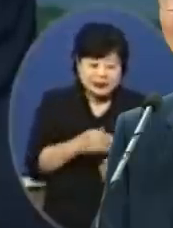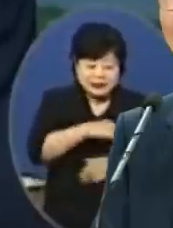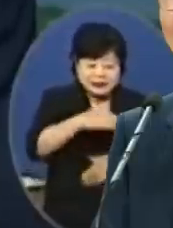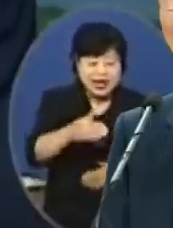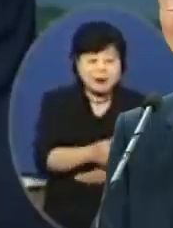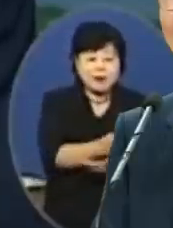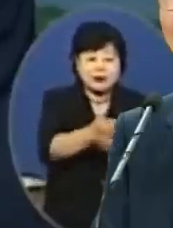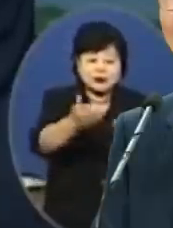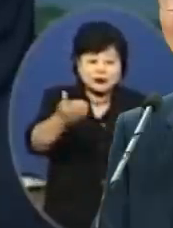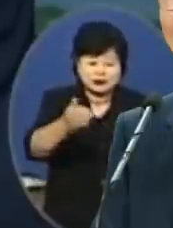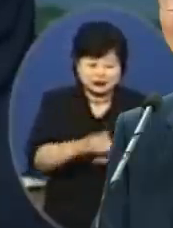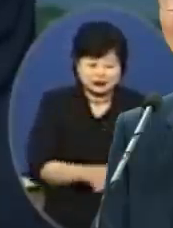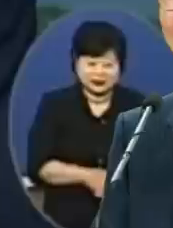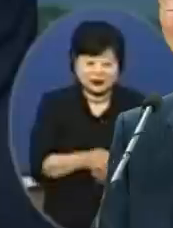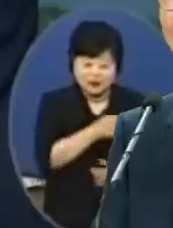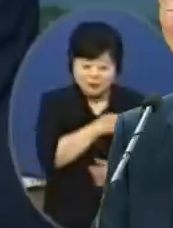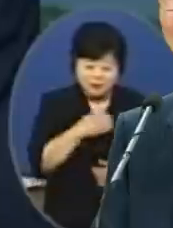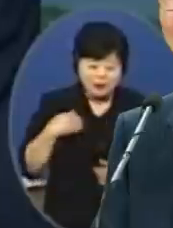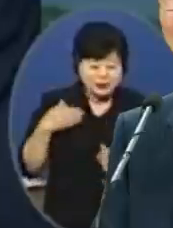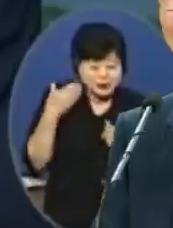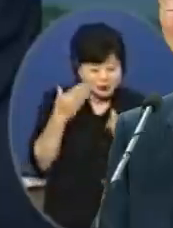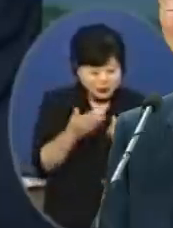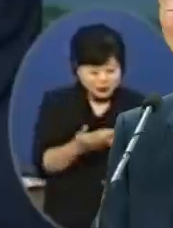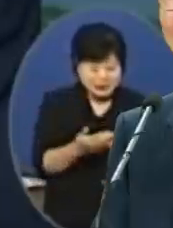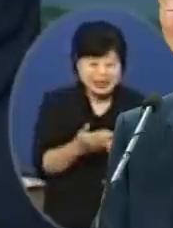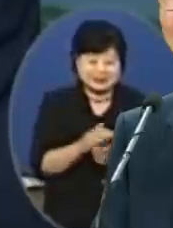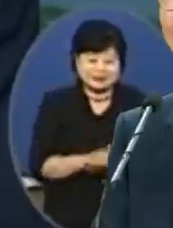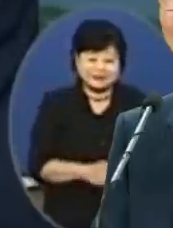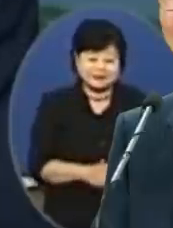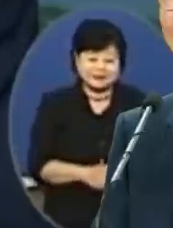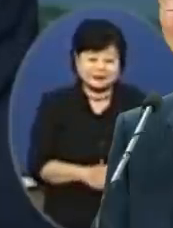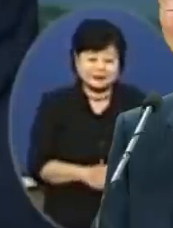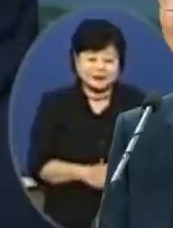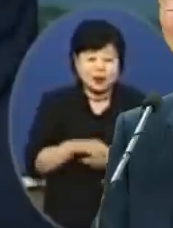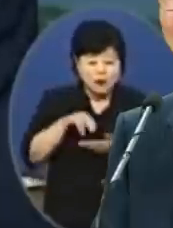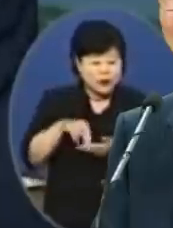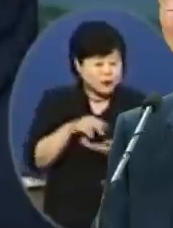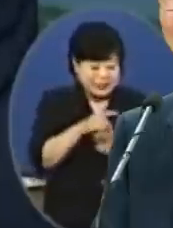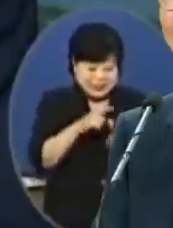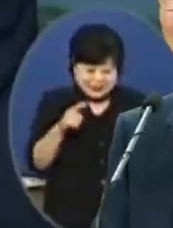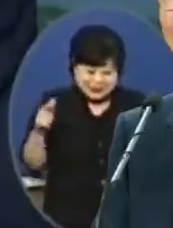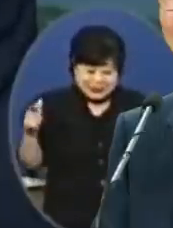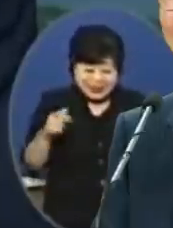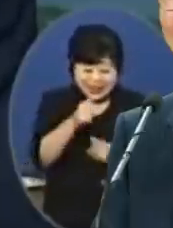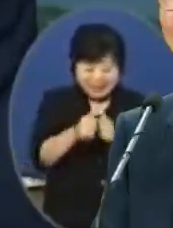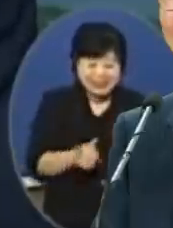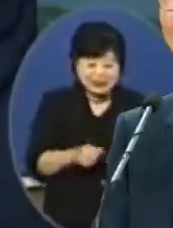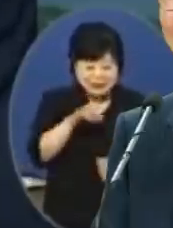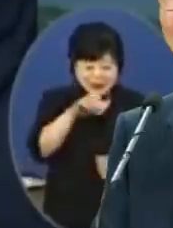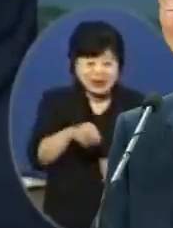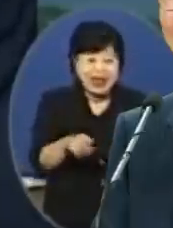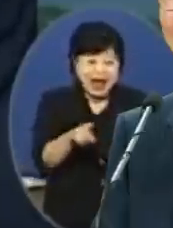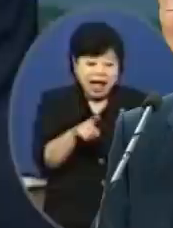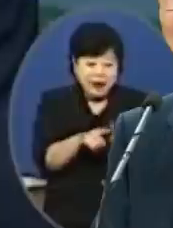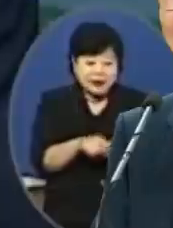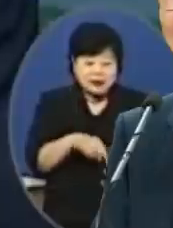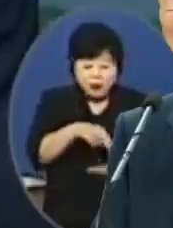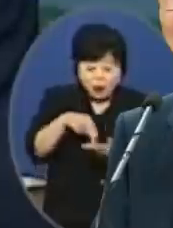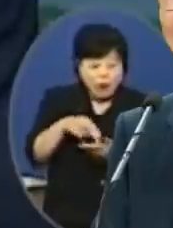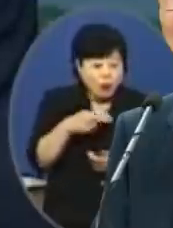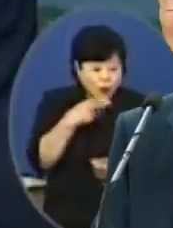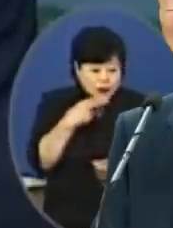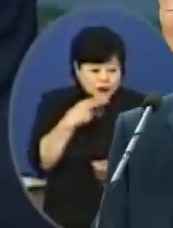상을 베풀어서 여러분을 만족해 만들어 주시는 것입니다. 외롭지 않습니다. 하나님이 함께 계시니 외롭지